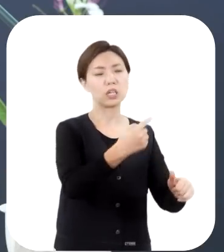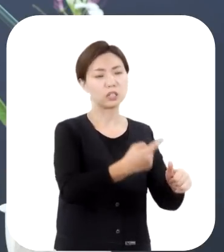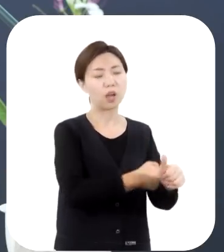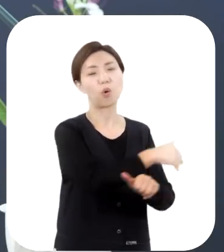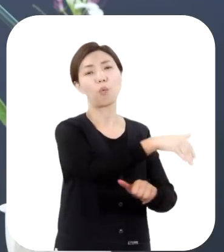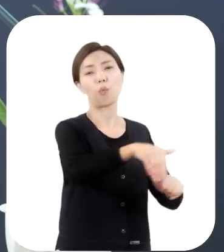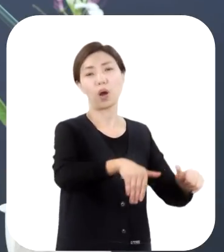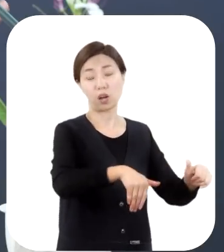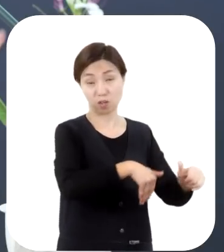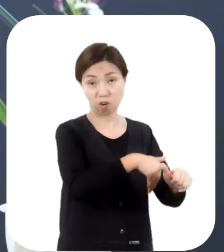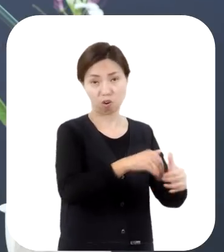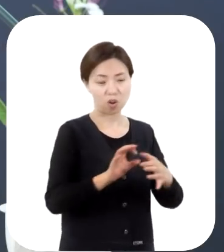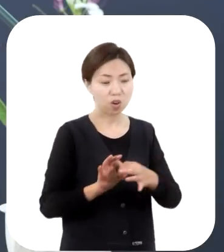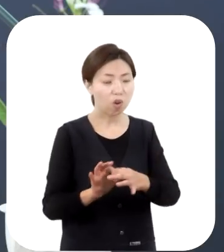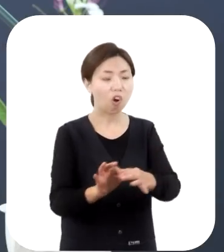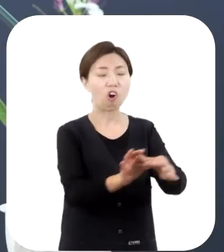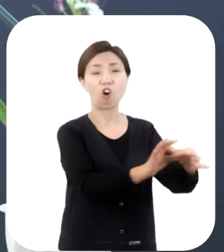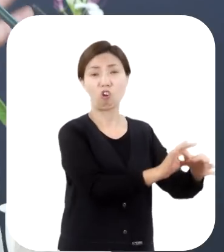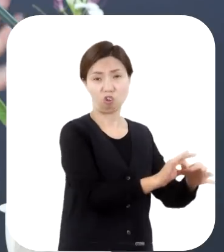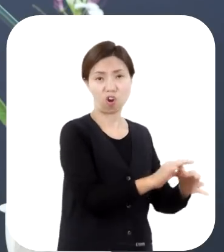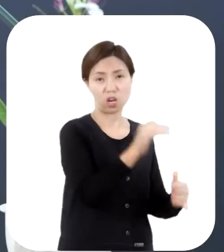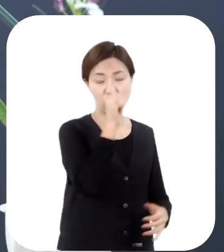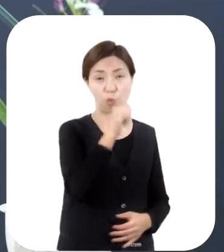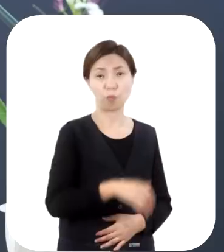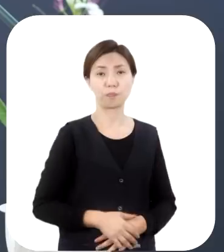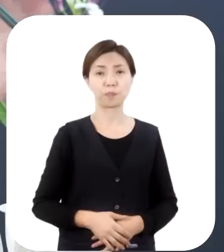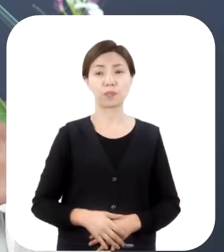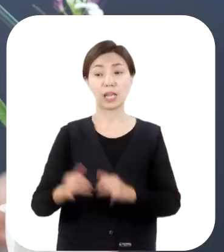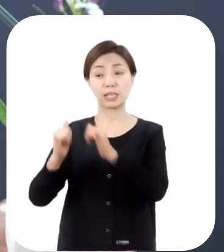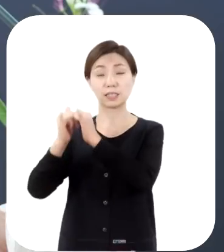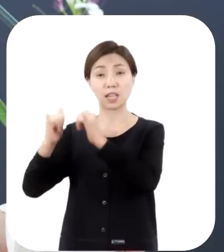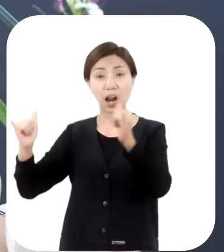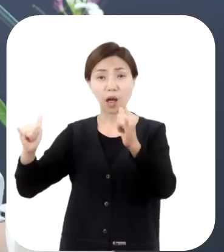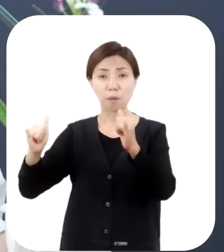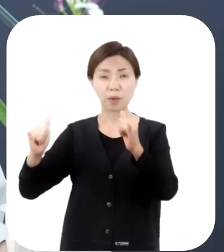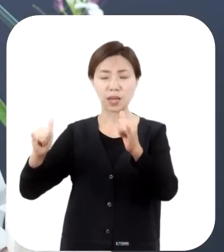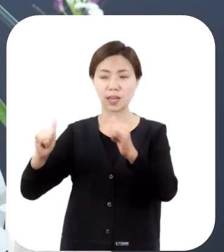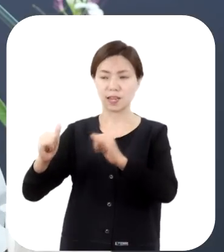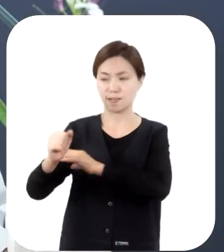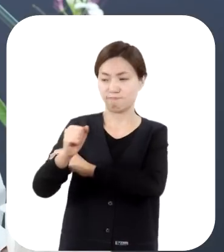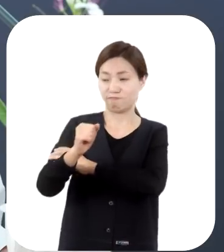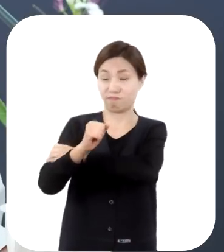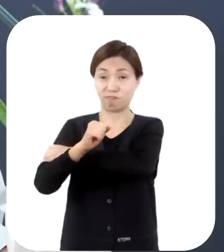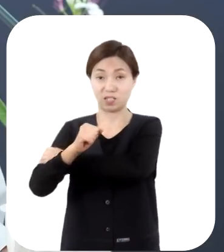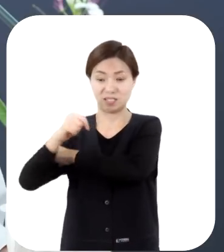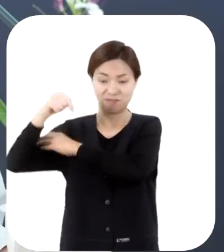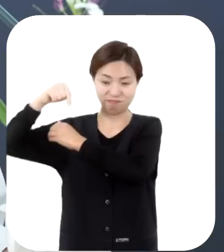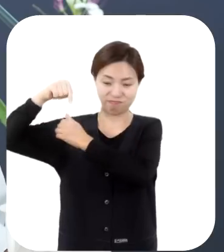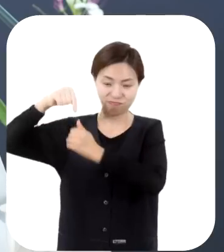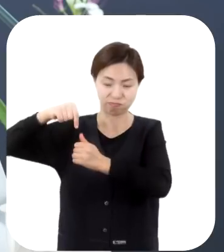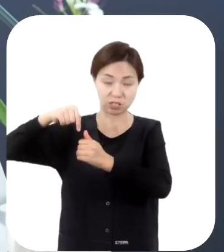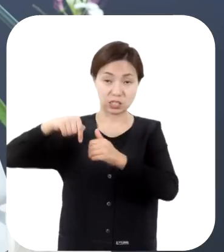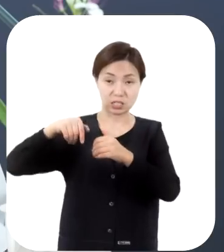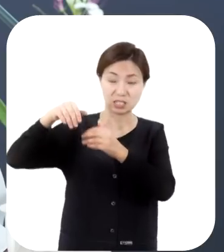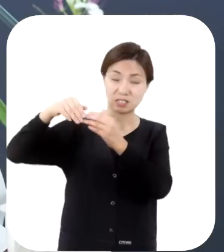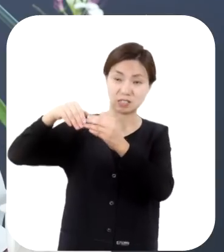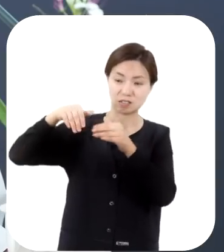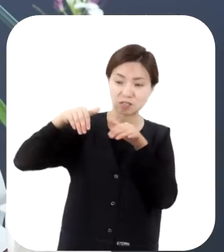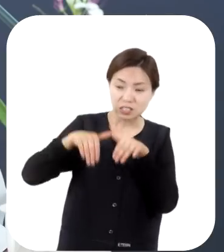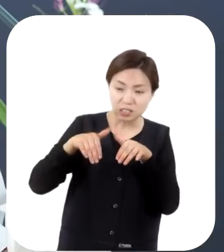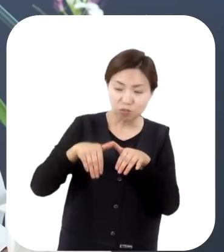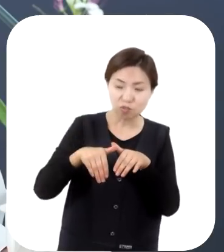생태계는 생태적인 연관 속에 있는 거고, 인간의 이러한 지배